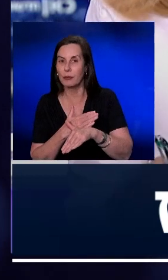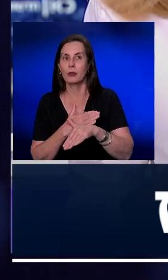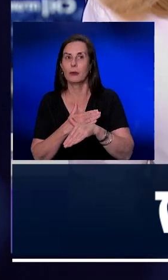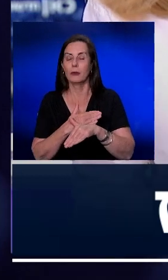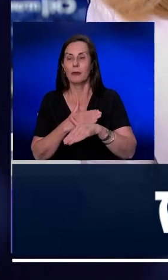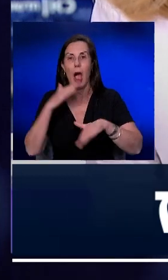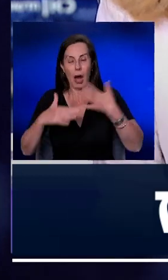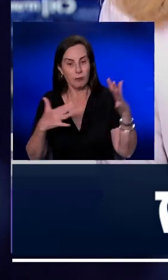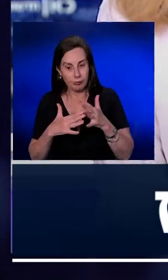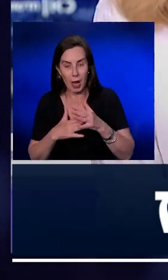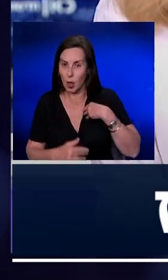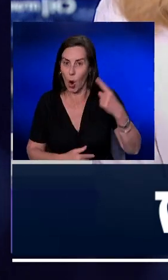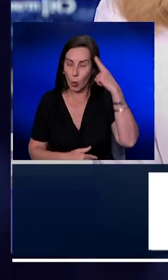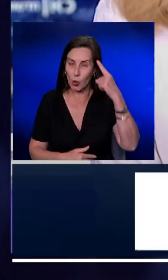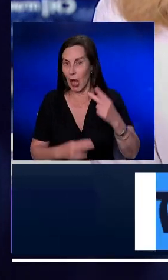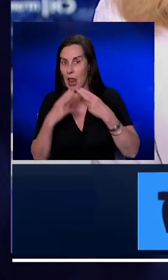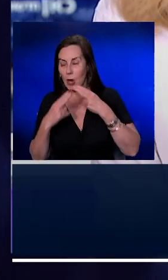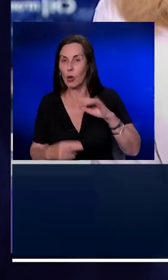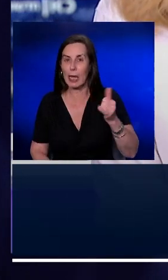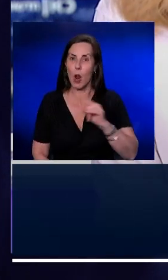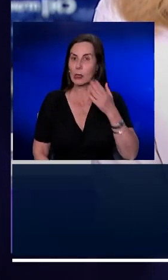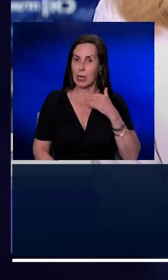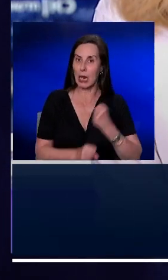איזושהי תשובה חד משמעית לגבי השאלה הזאת?